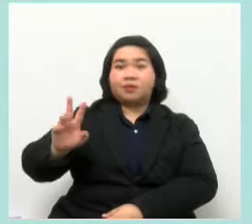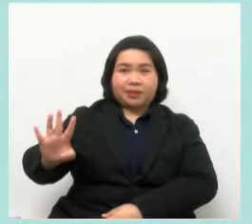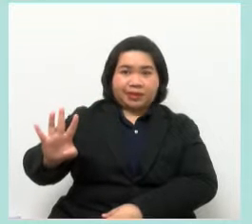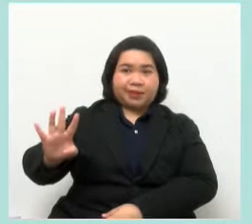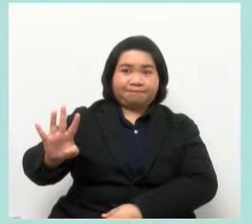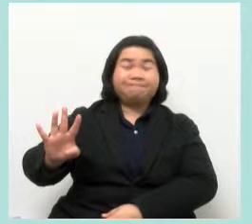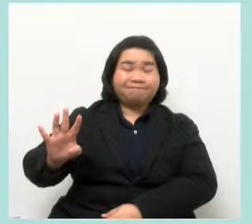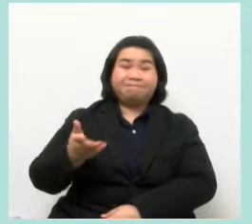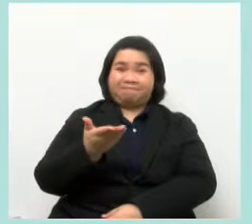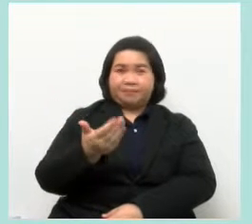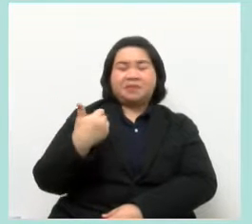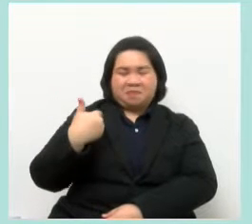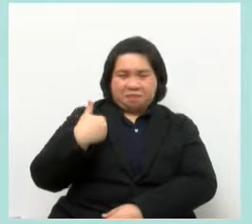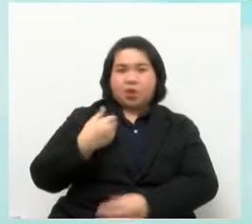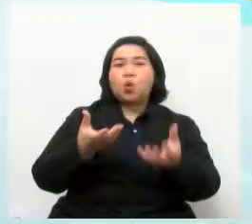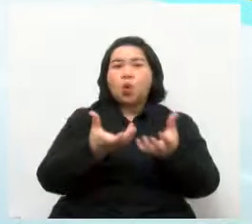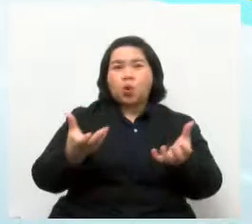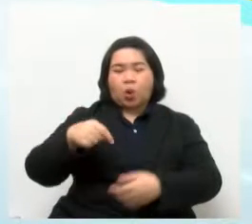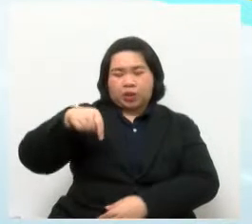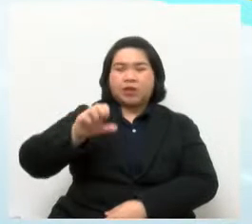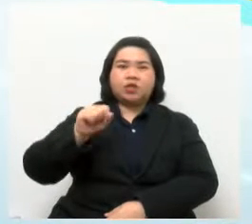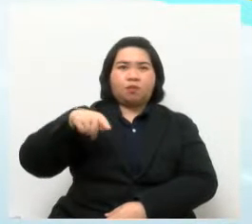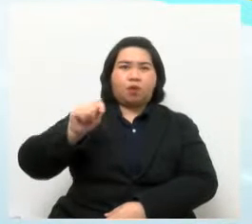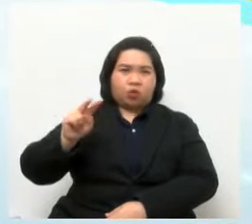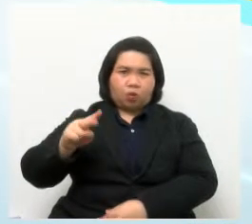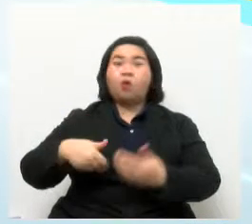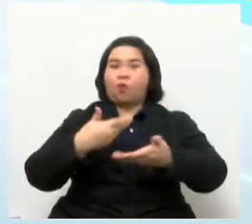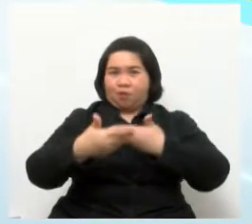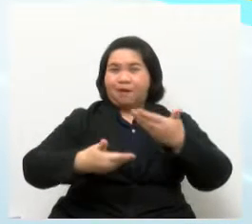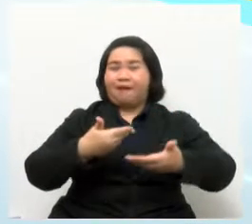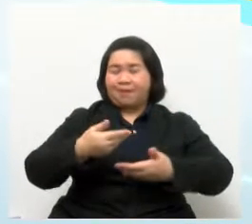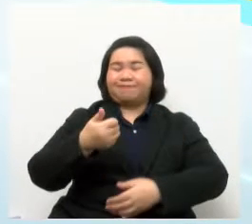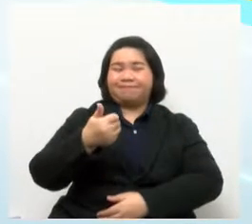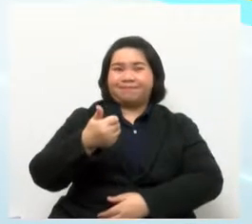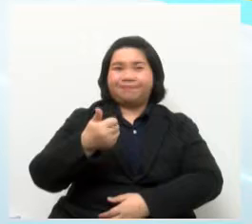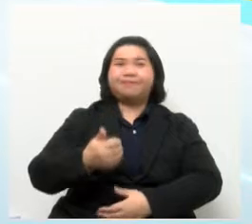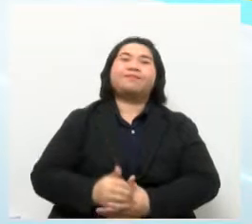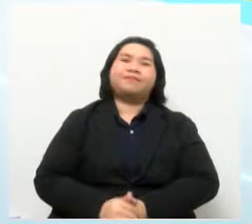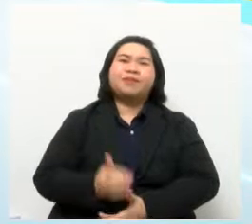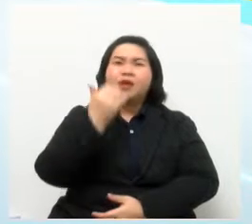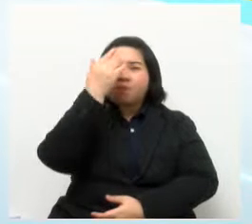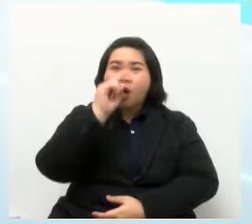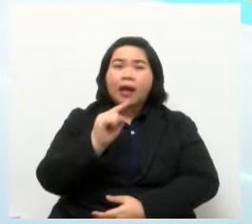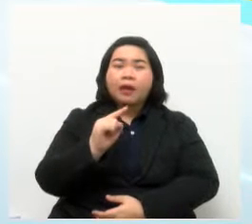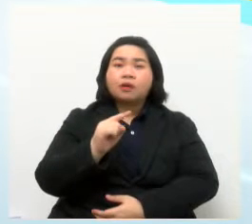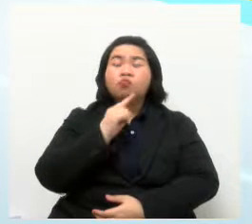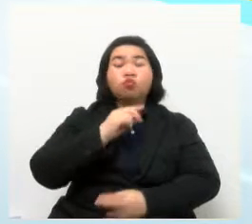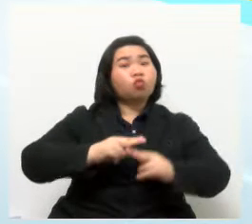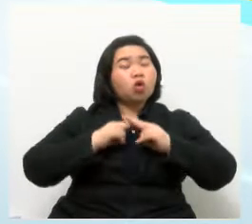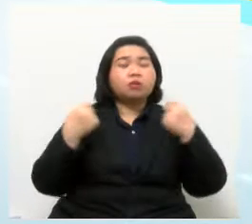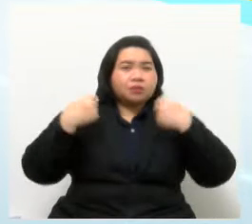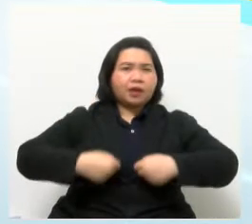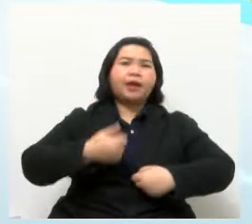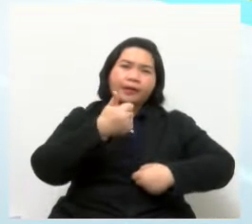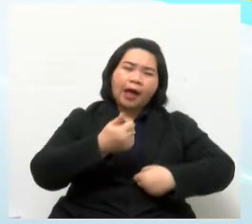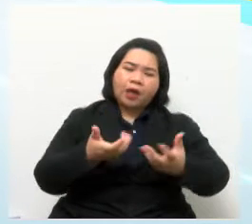022885934นะคะนี่ก็เป็นอีกหนึ่งผลิตภัณฑ์ของทางสปทที่นำมาจำหน่ายให้กับทุกท่านเพื่อจะซื้อเป็นใช้เองก็ได้เป็